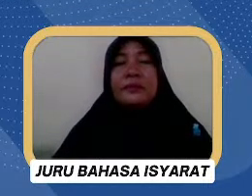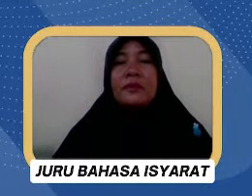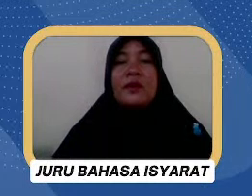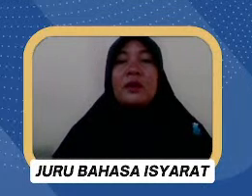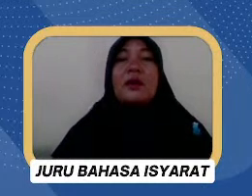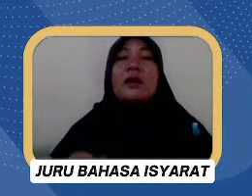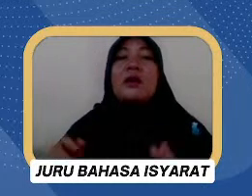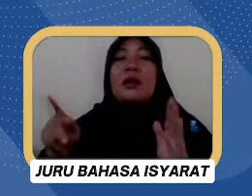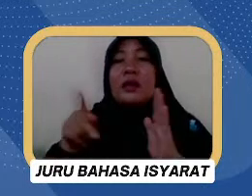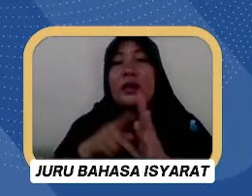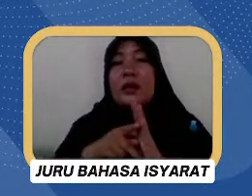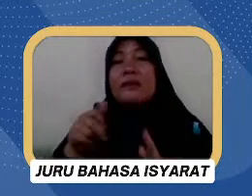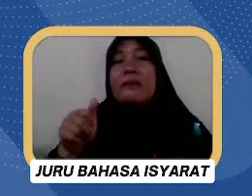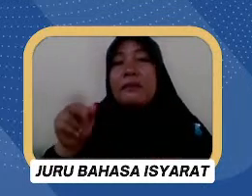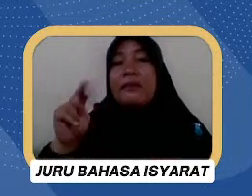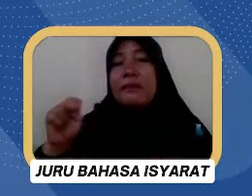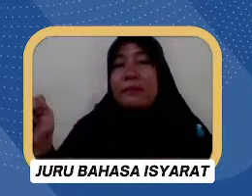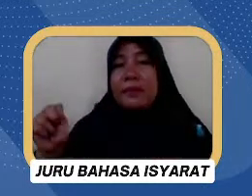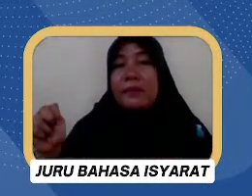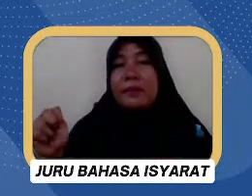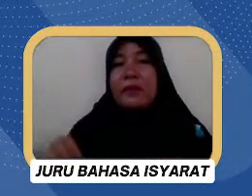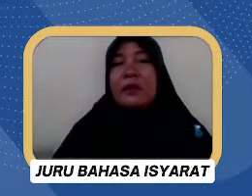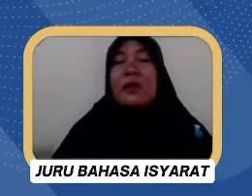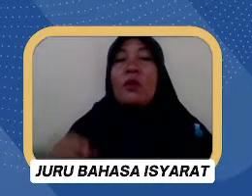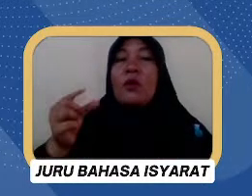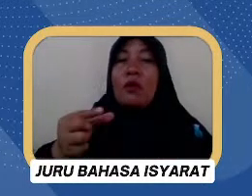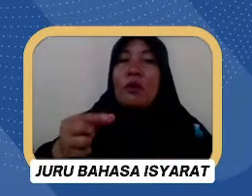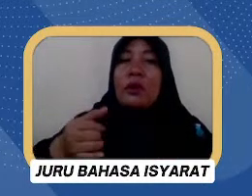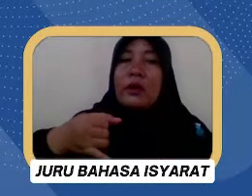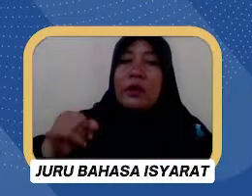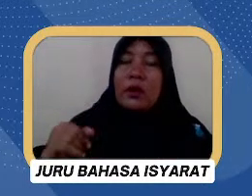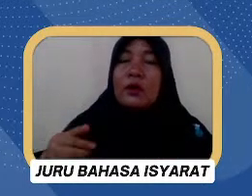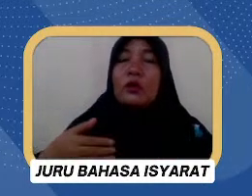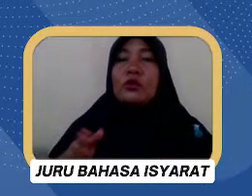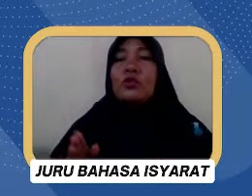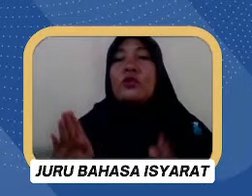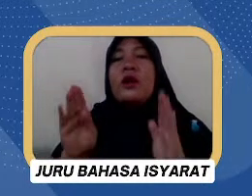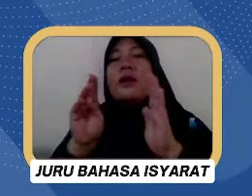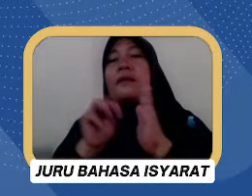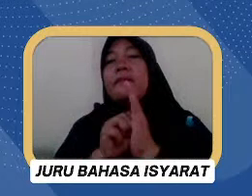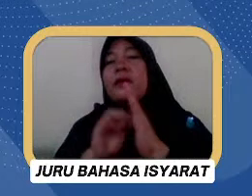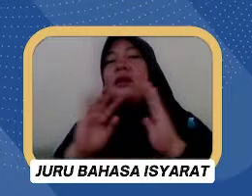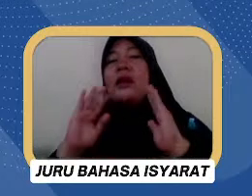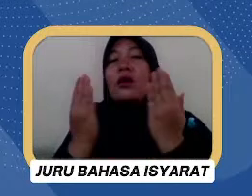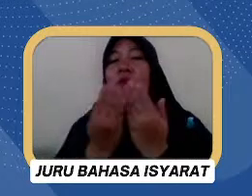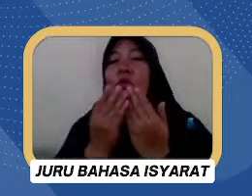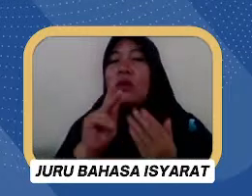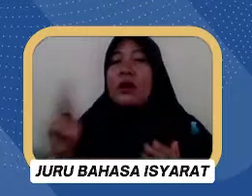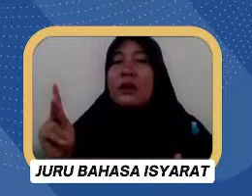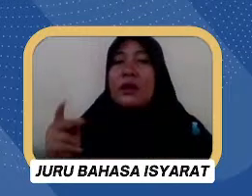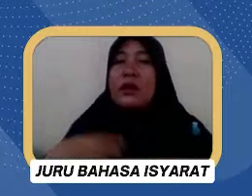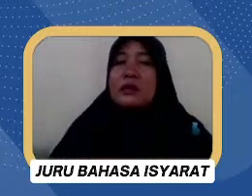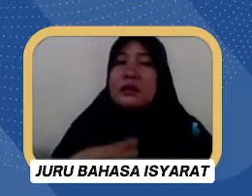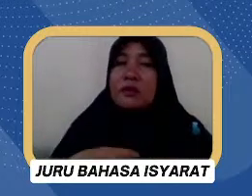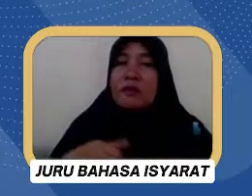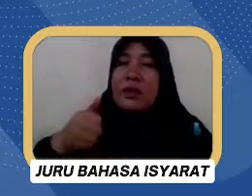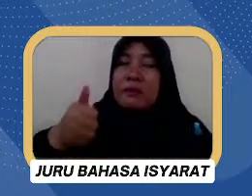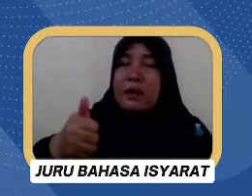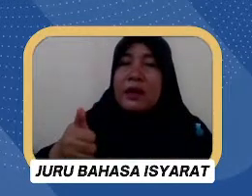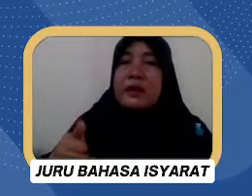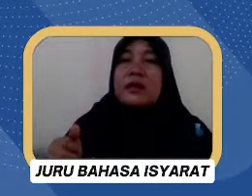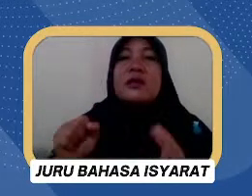kita pahami sama-sama. Kalau orang baik, ya mudah-mudahan akan diketemukan orang